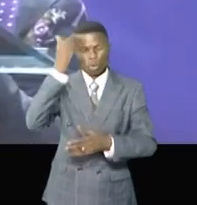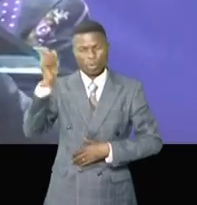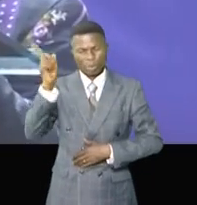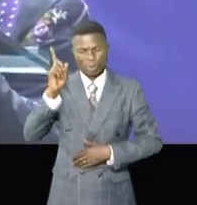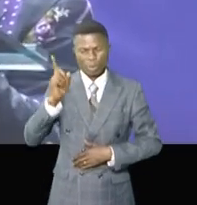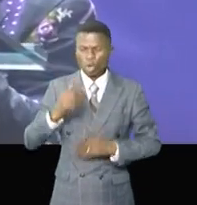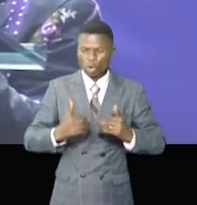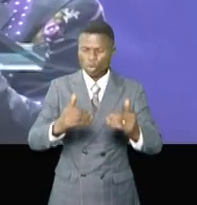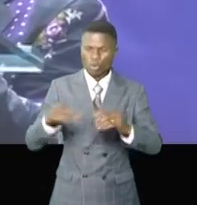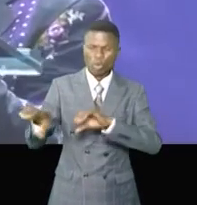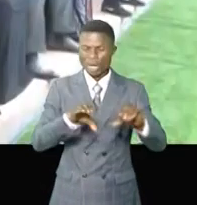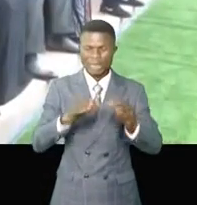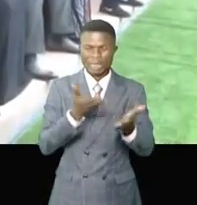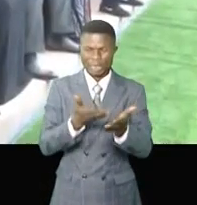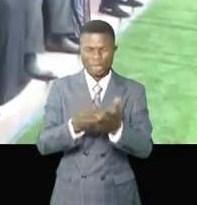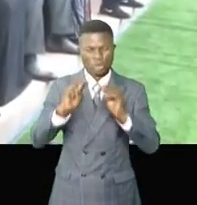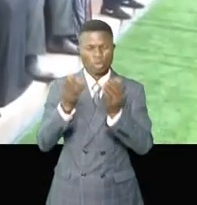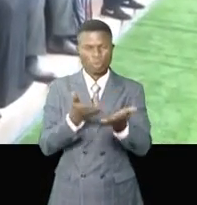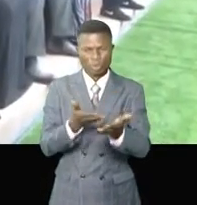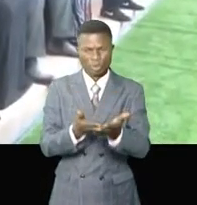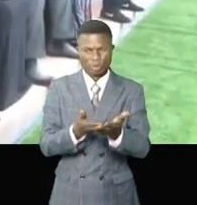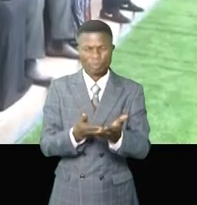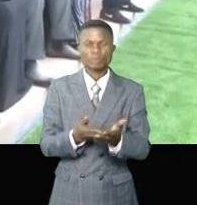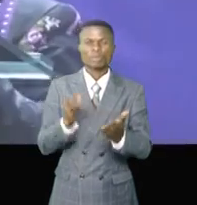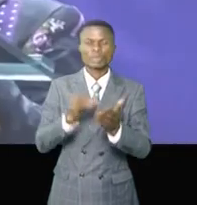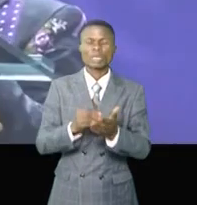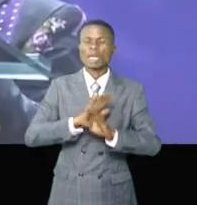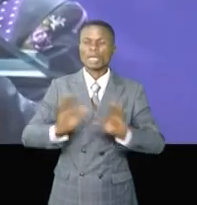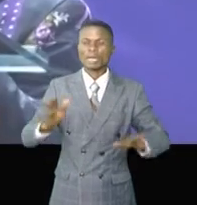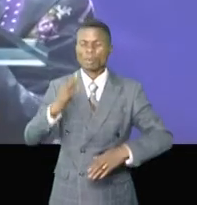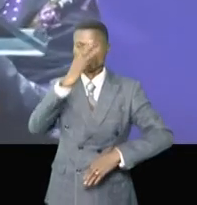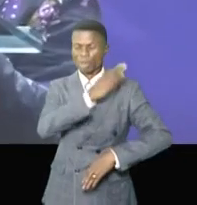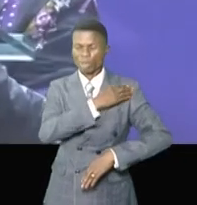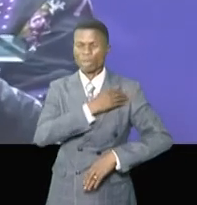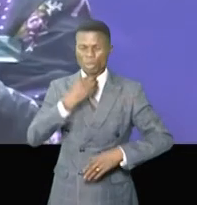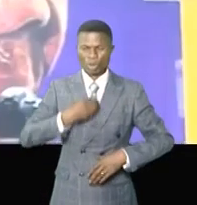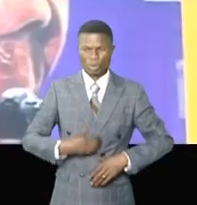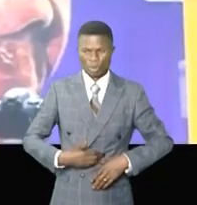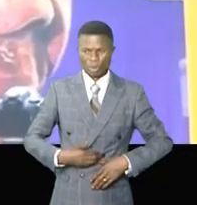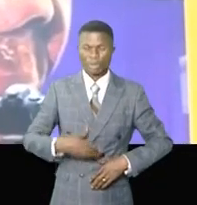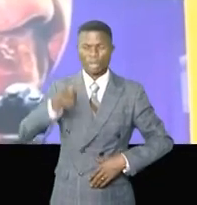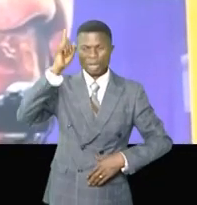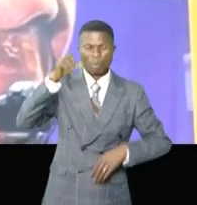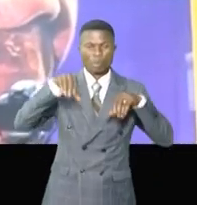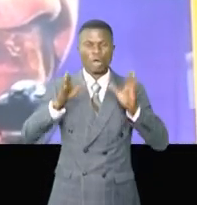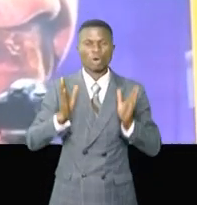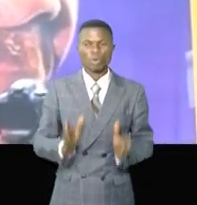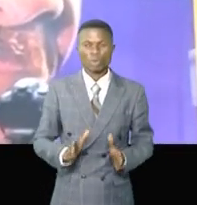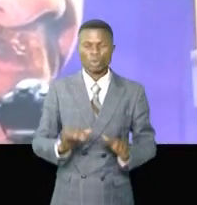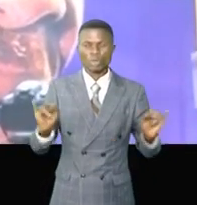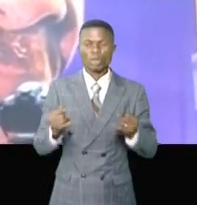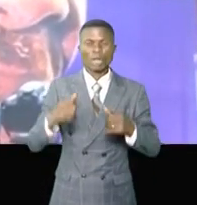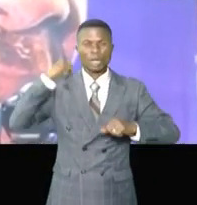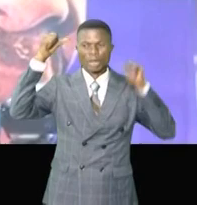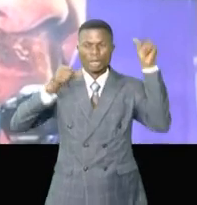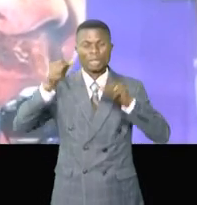de pérenniser les œuvres de feu Odilon Kiembe Kasuli. Il a vanté les mérites de son mentor. Mufankolo est le premier Congolais à jouer le